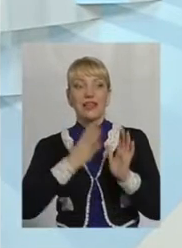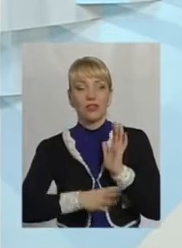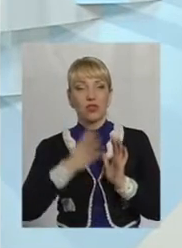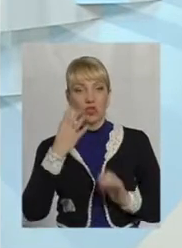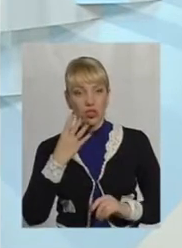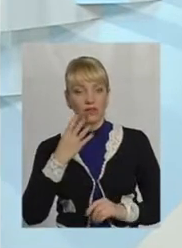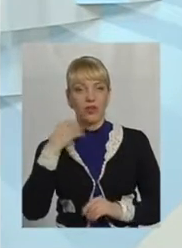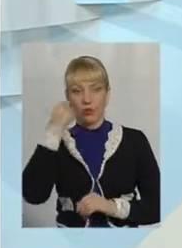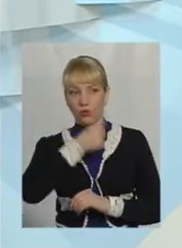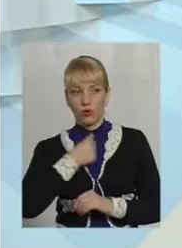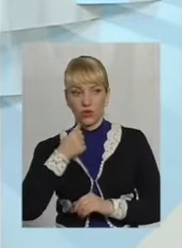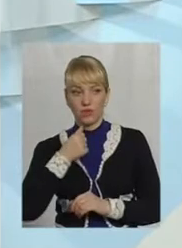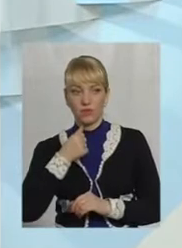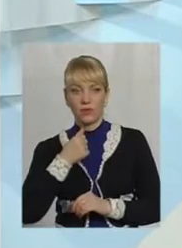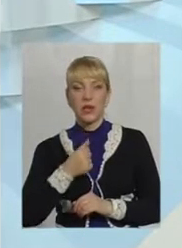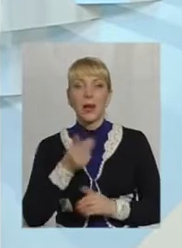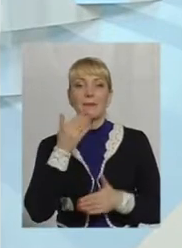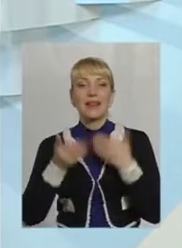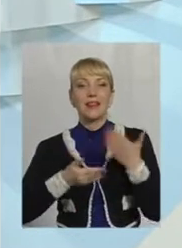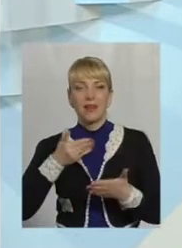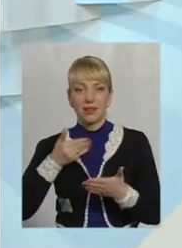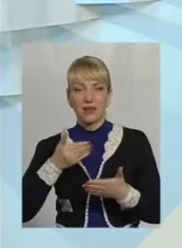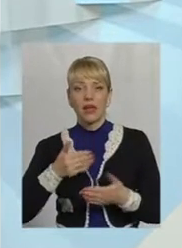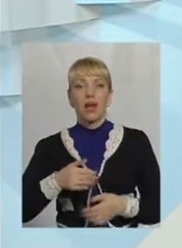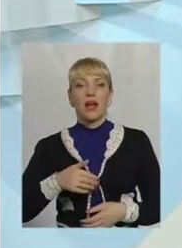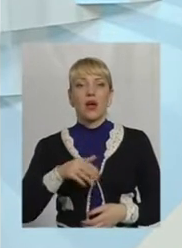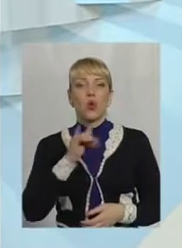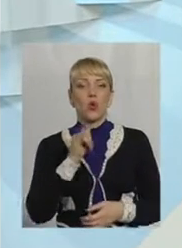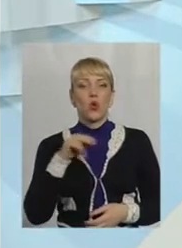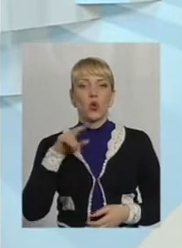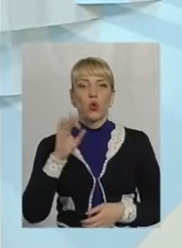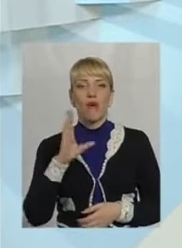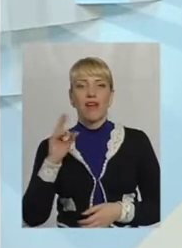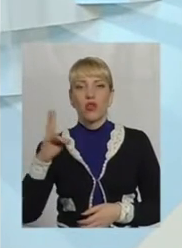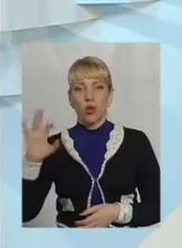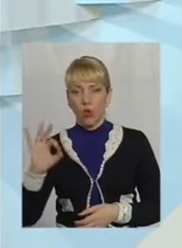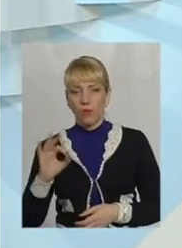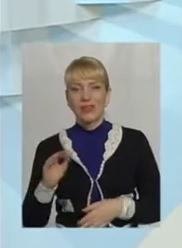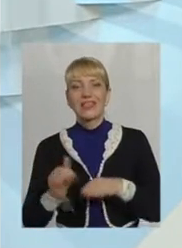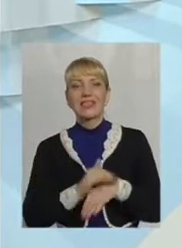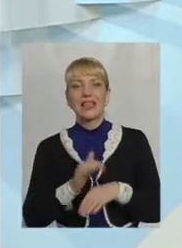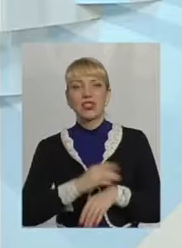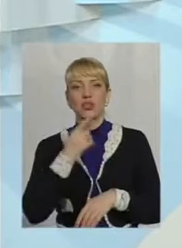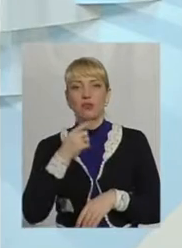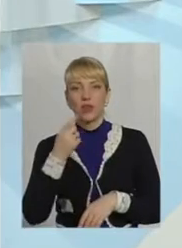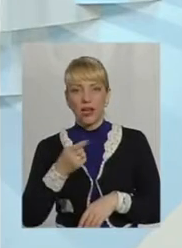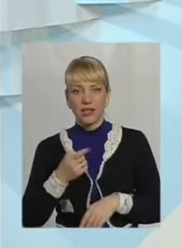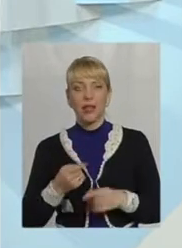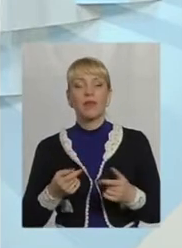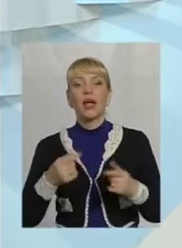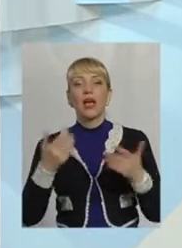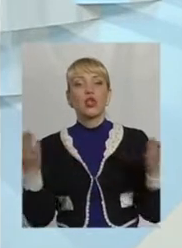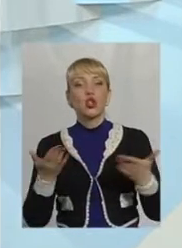94-му році питали пана Удовенка, скажіть, будь ласка, що